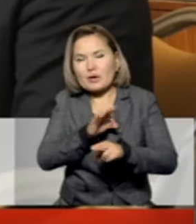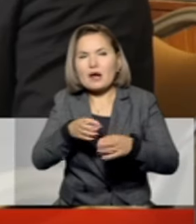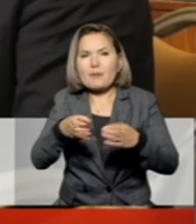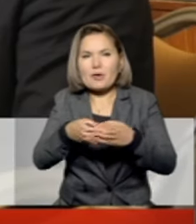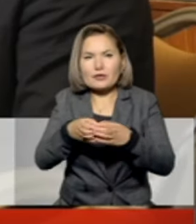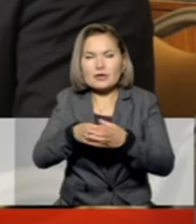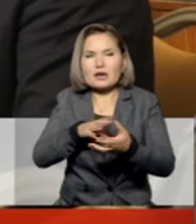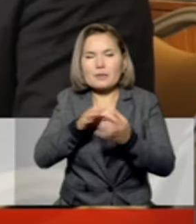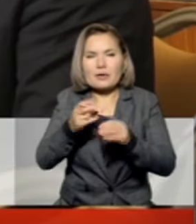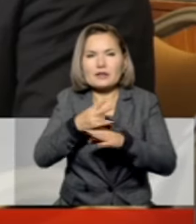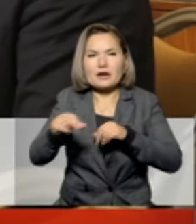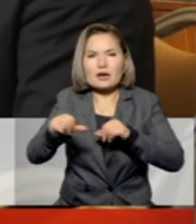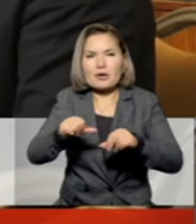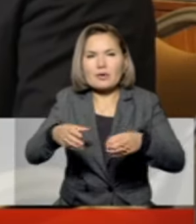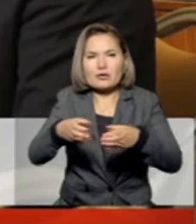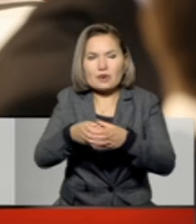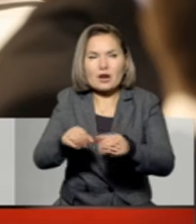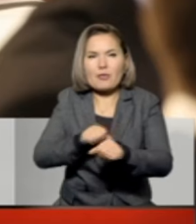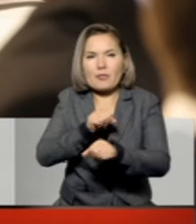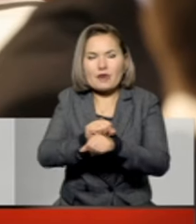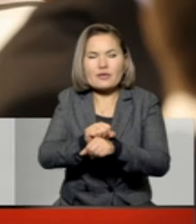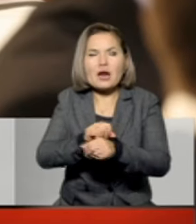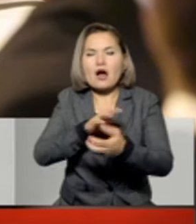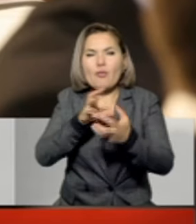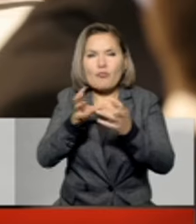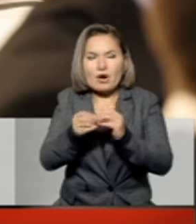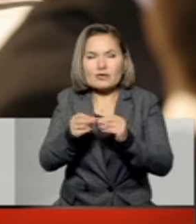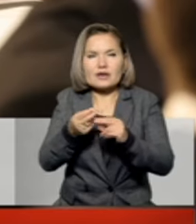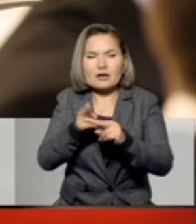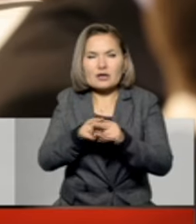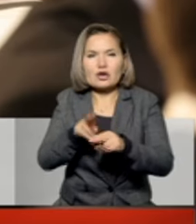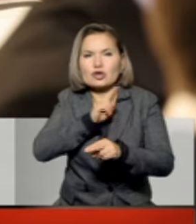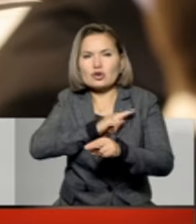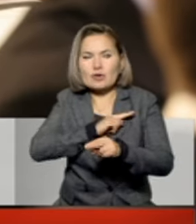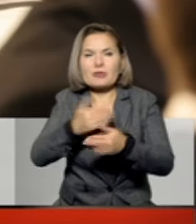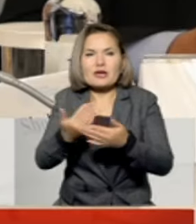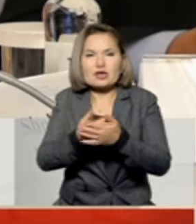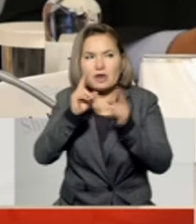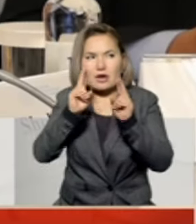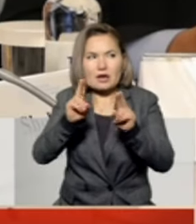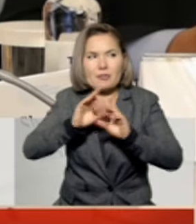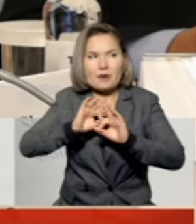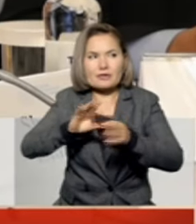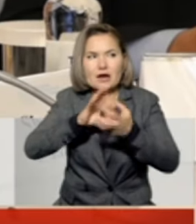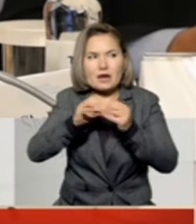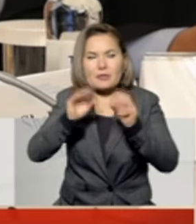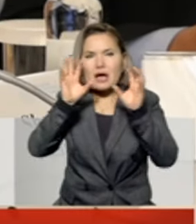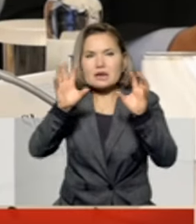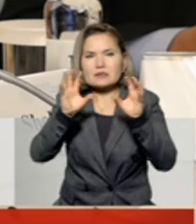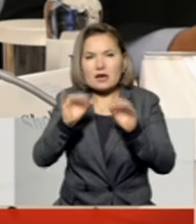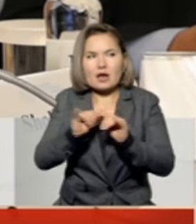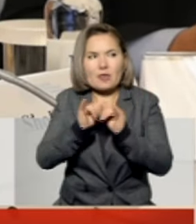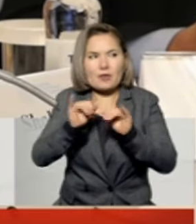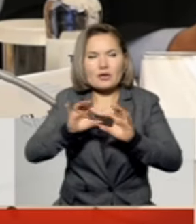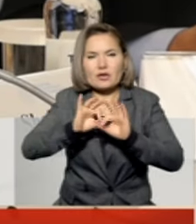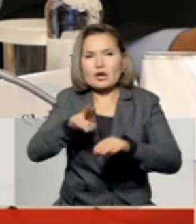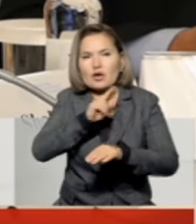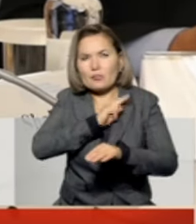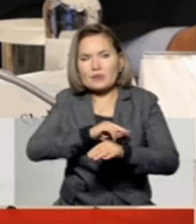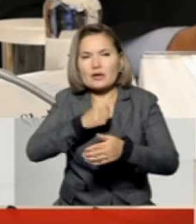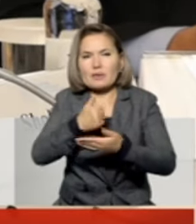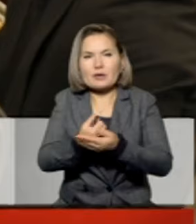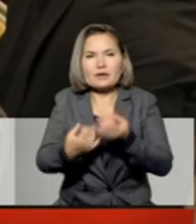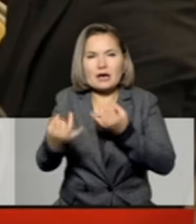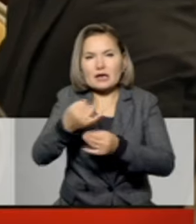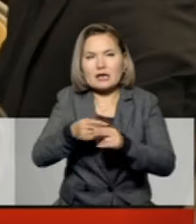жылыстату және терроризмді қаржыландыруға қарсы күрес саласындағы жаңа трендтерді, заңдылықтар мен үрдістерді анықтау бағытын